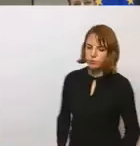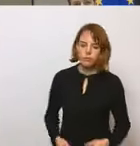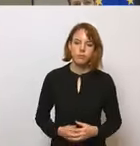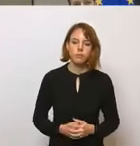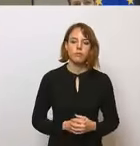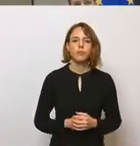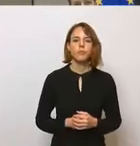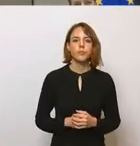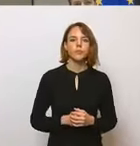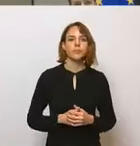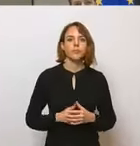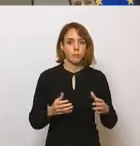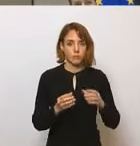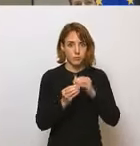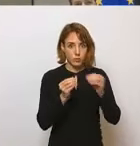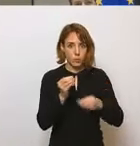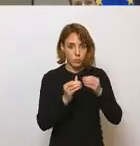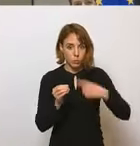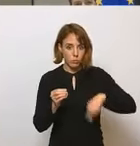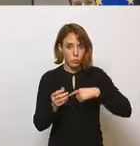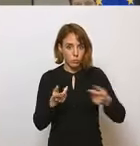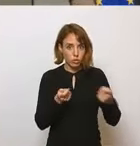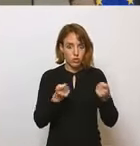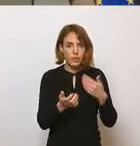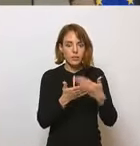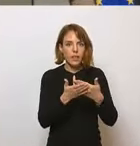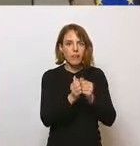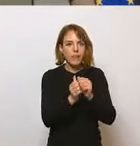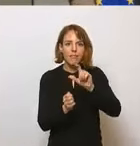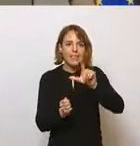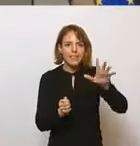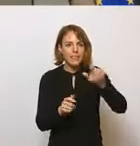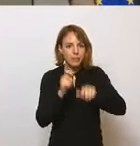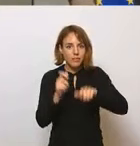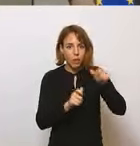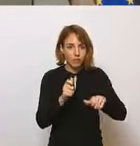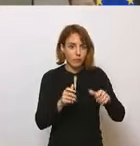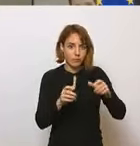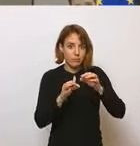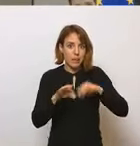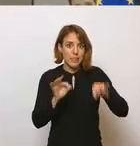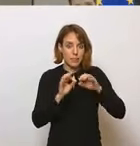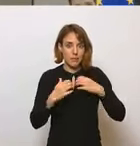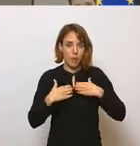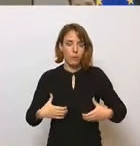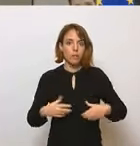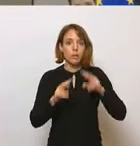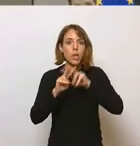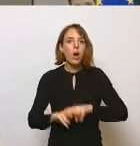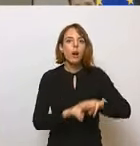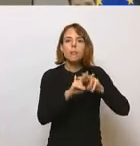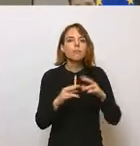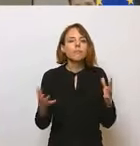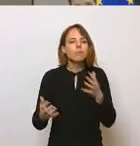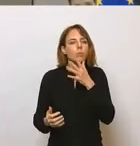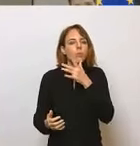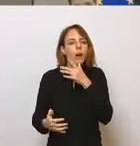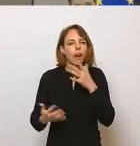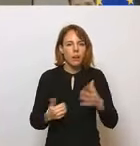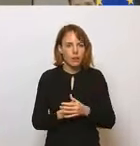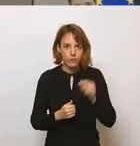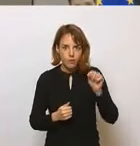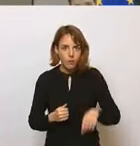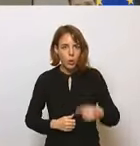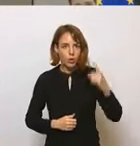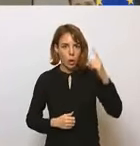avec 25 fonctionnaires de l'Union européenne, ça ne fonctionnera jamais. Et c'est pour cette raison qu'on a dit qu'il faut commencer avec le plus